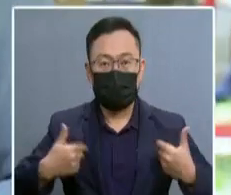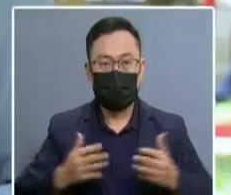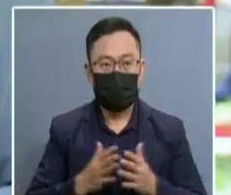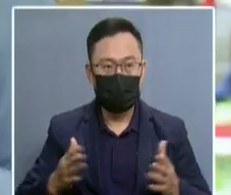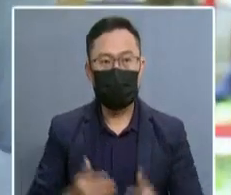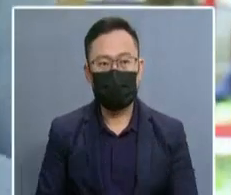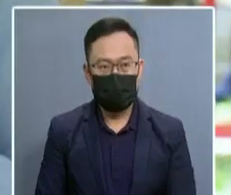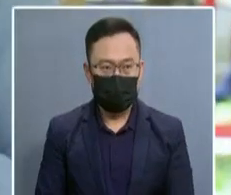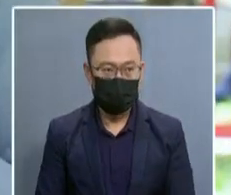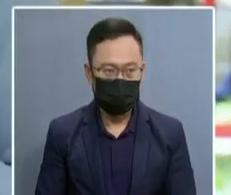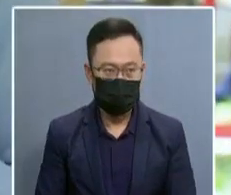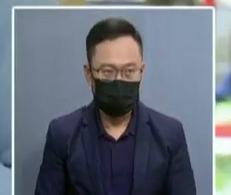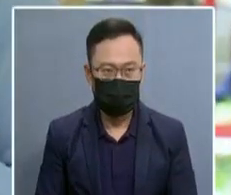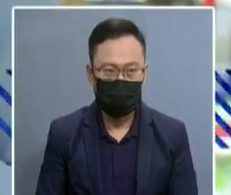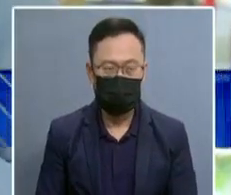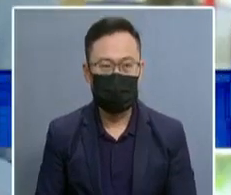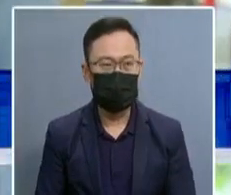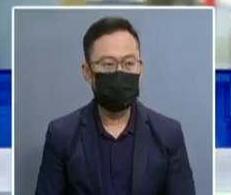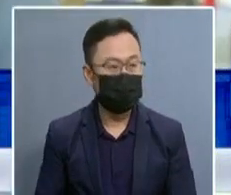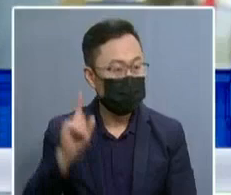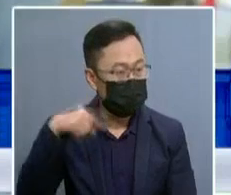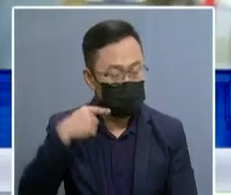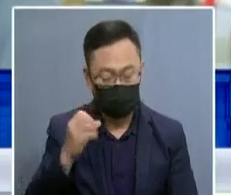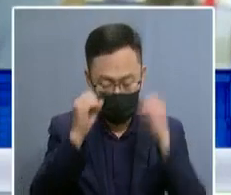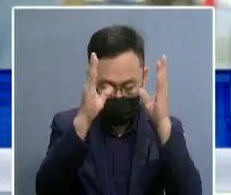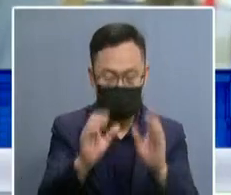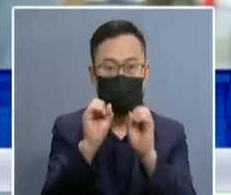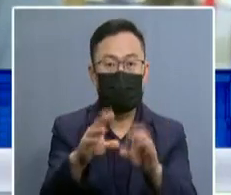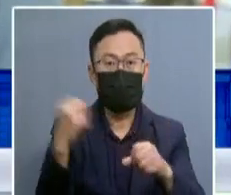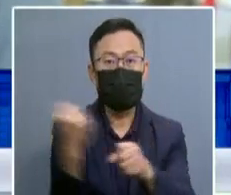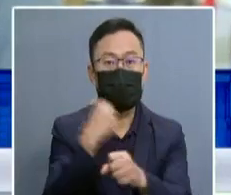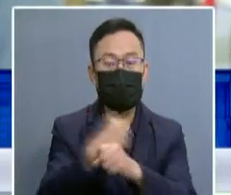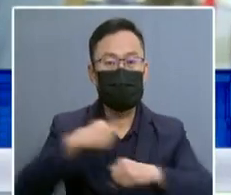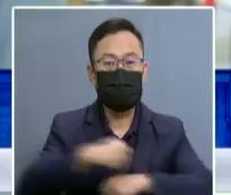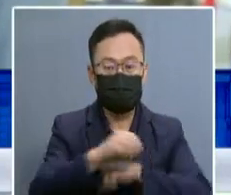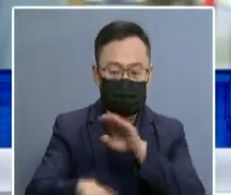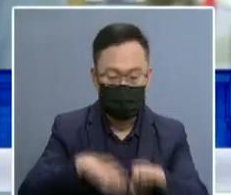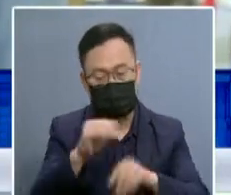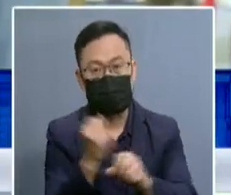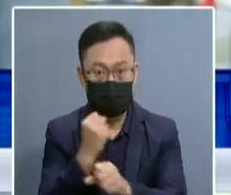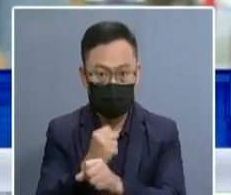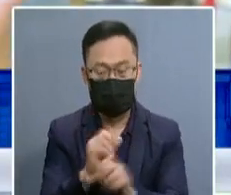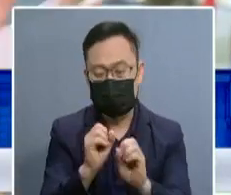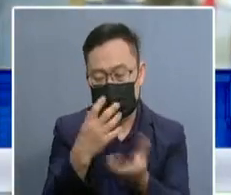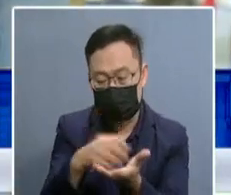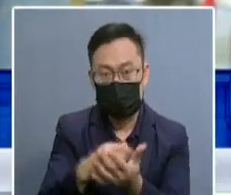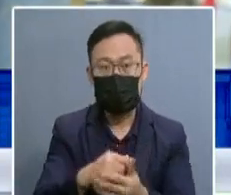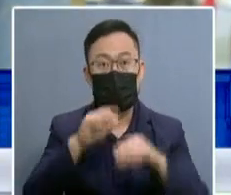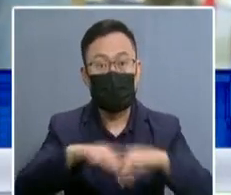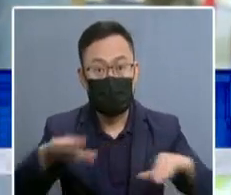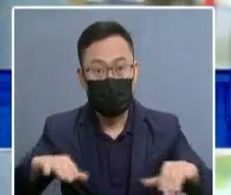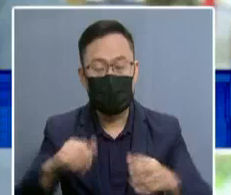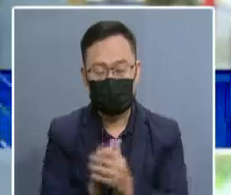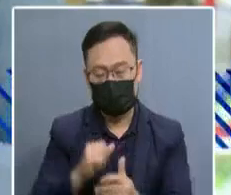เมื่อน้องได้เริ่มมีการยืนเดินแล้วค่ะด้วยความมั่นใจของน้องทำให้น้องมีความสนใจสิ่งแวดล้อม